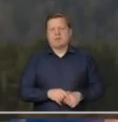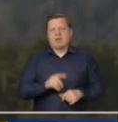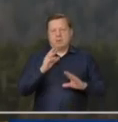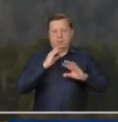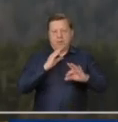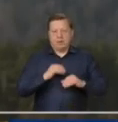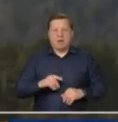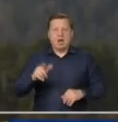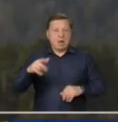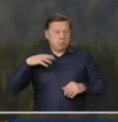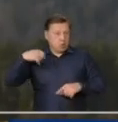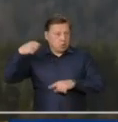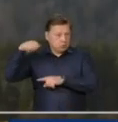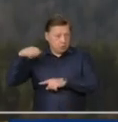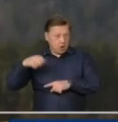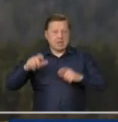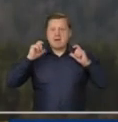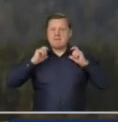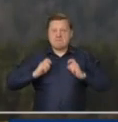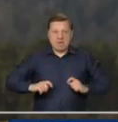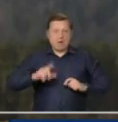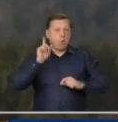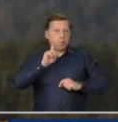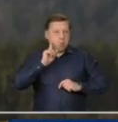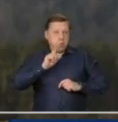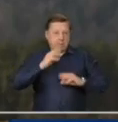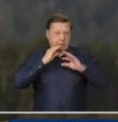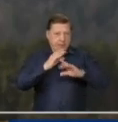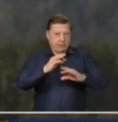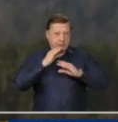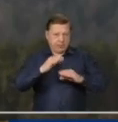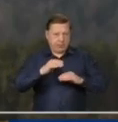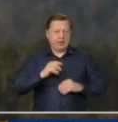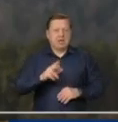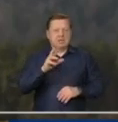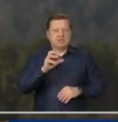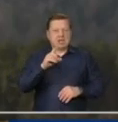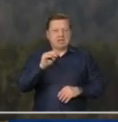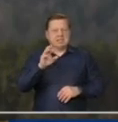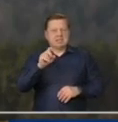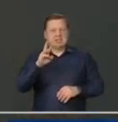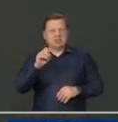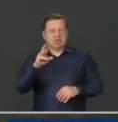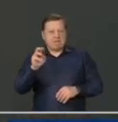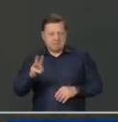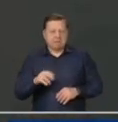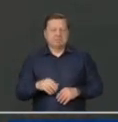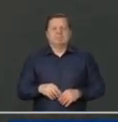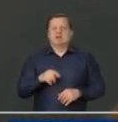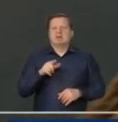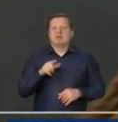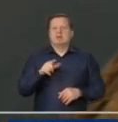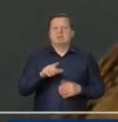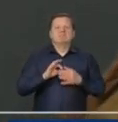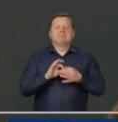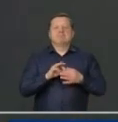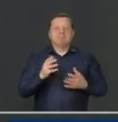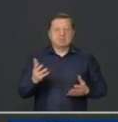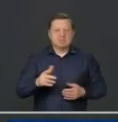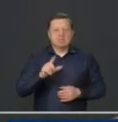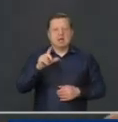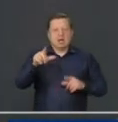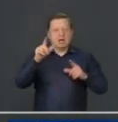wsi biegali młodzi chłopcy i grali na piszczałkach wykonanych z ciernistego krzewu, na przykład z dzikiej róży. Miało to nawiązywać do korony